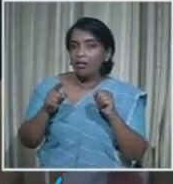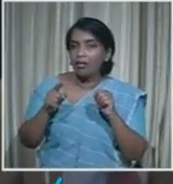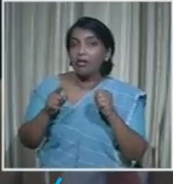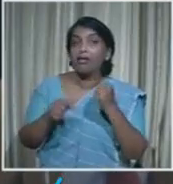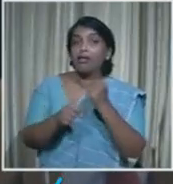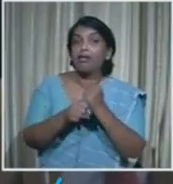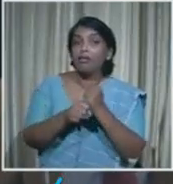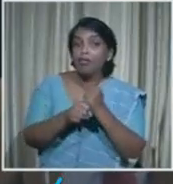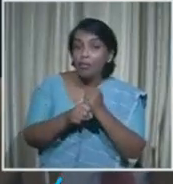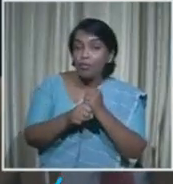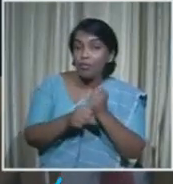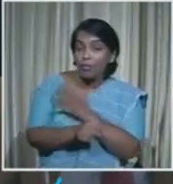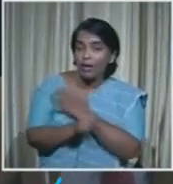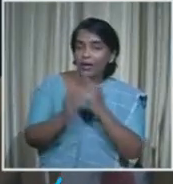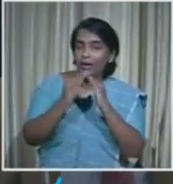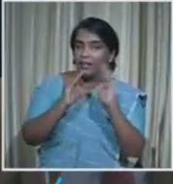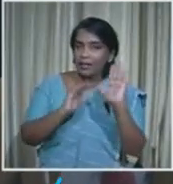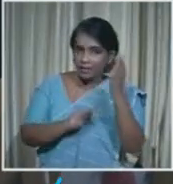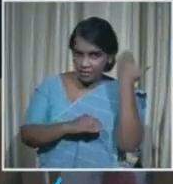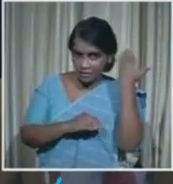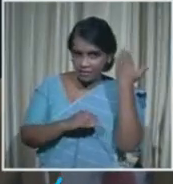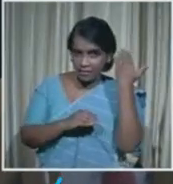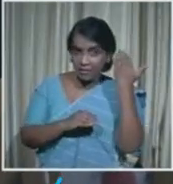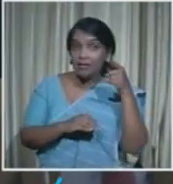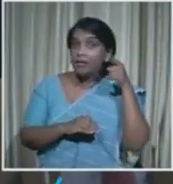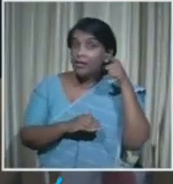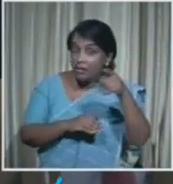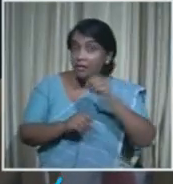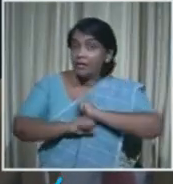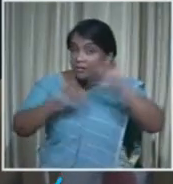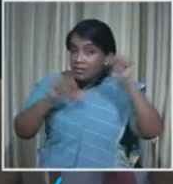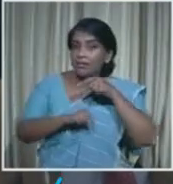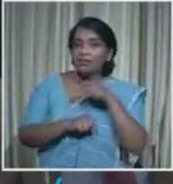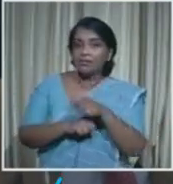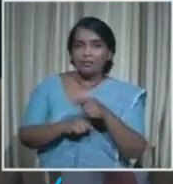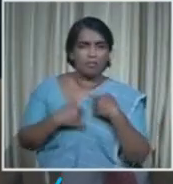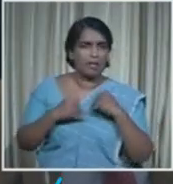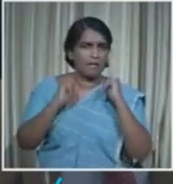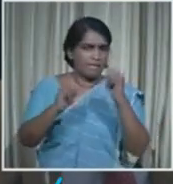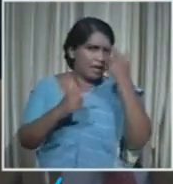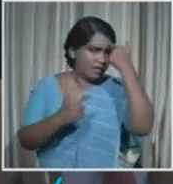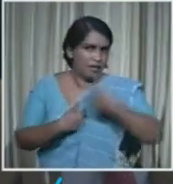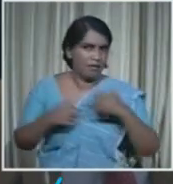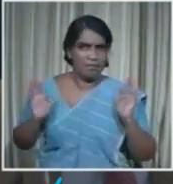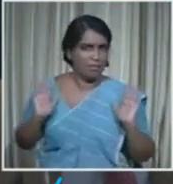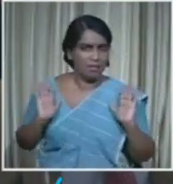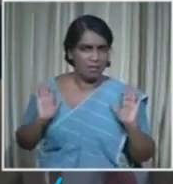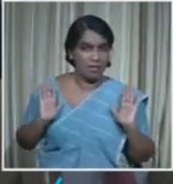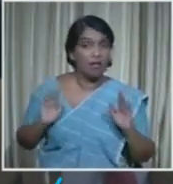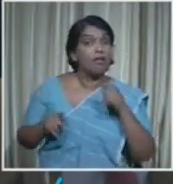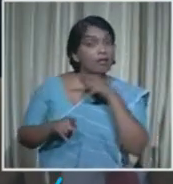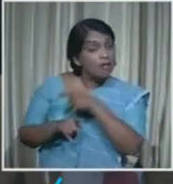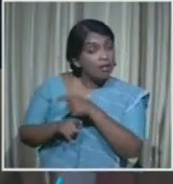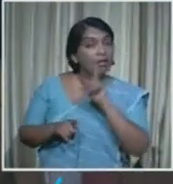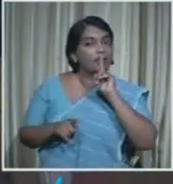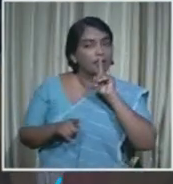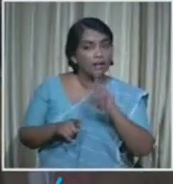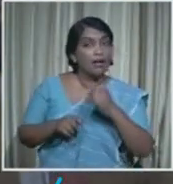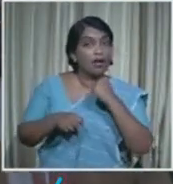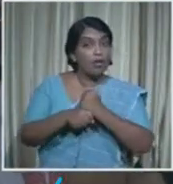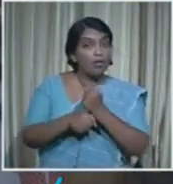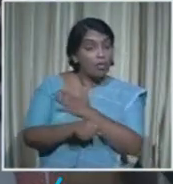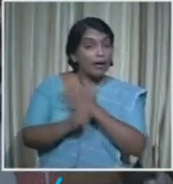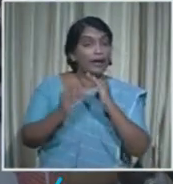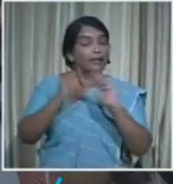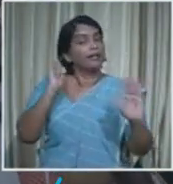ගෝටා ගෝ හෝම් කියලා. එහෙනම් ඒ සටන මම මේ වැරදියට හිතන්න එපා. එතන තියෙන්නේ ගෝට ගෝ හෝම්